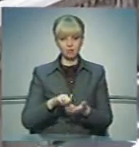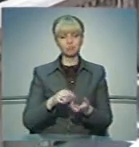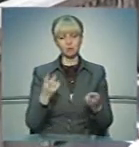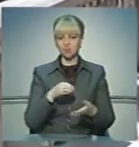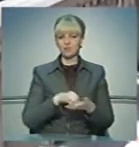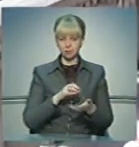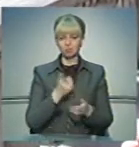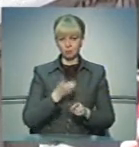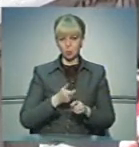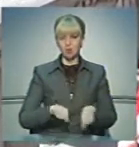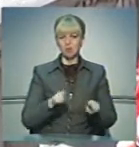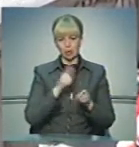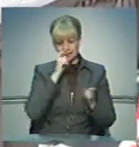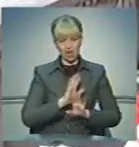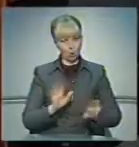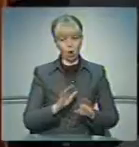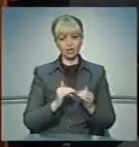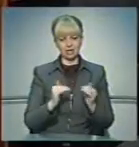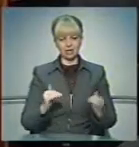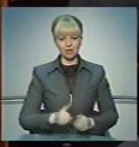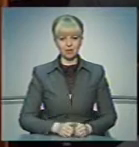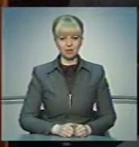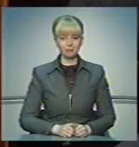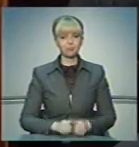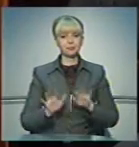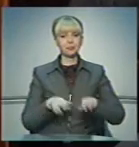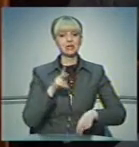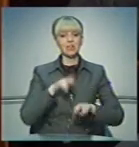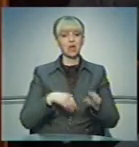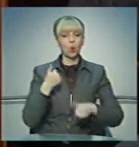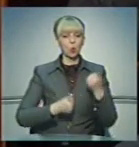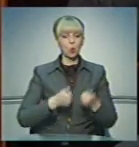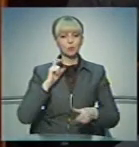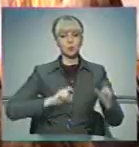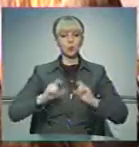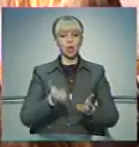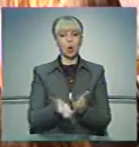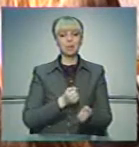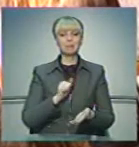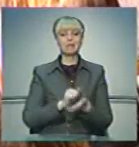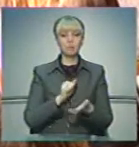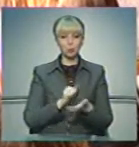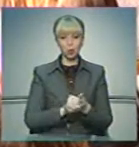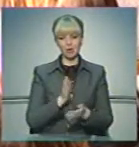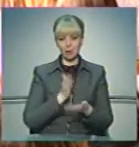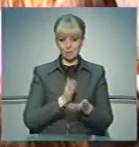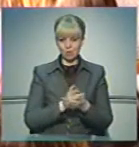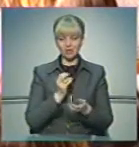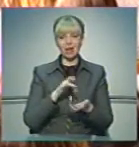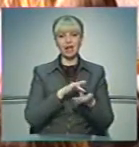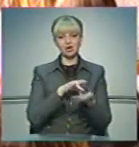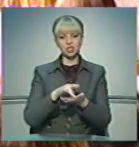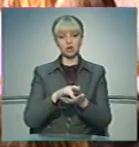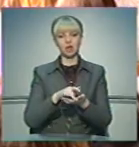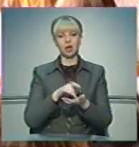відмітити досить таки непоганий рівень. Після завершення конкурсу студенти отримають дипломи і побувають на екскурсії